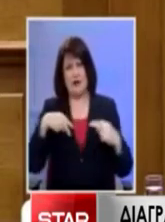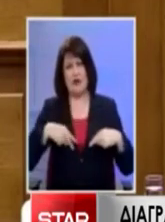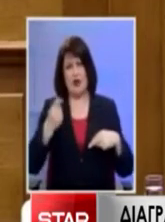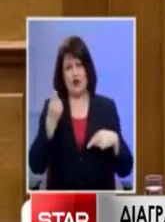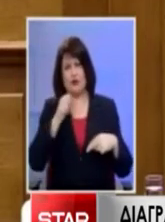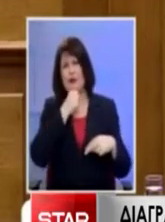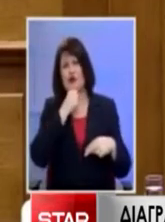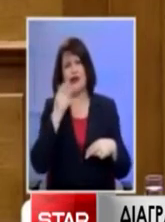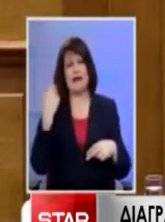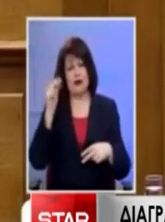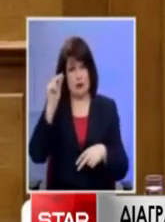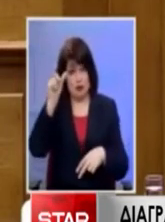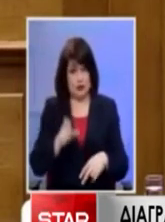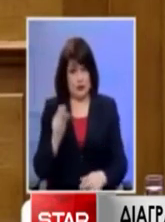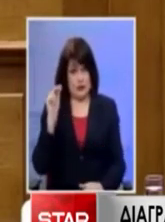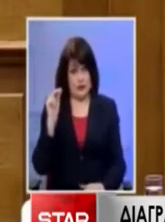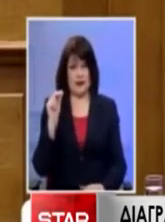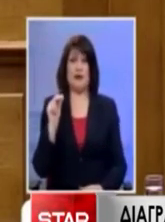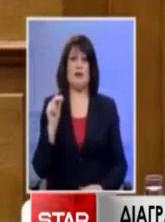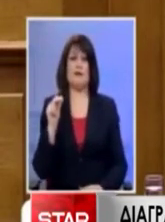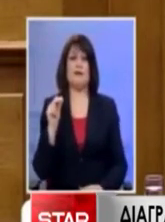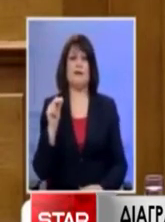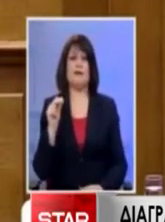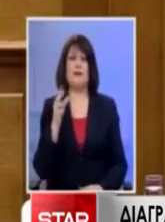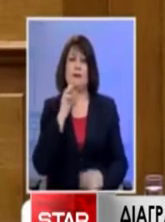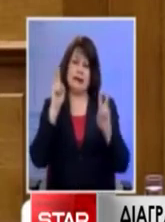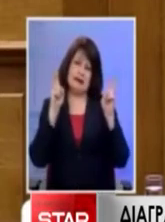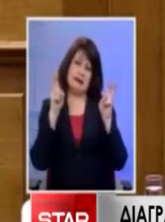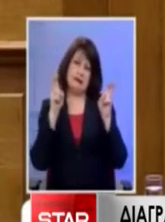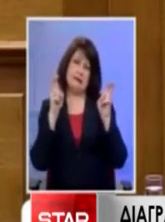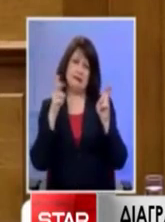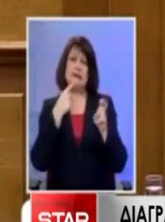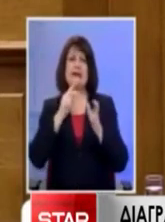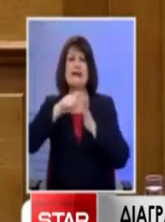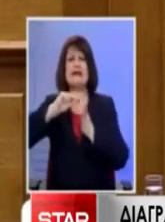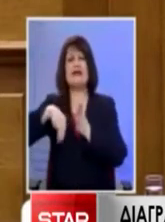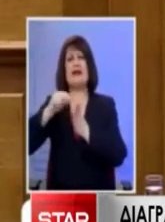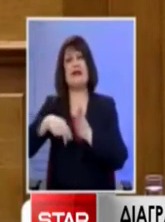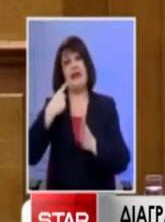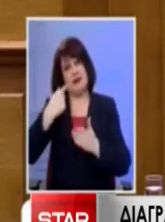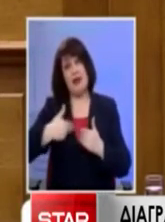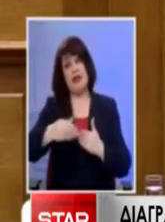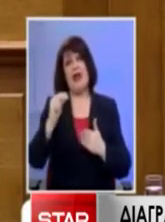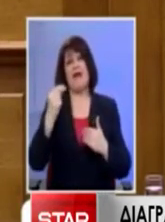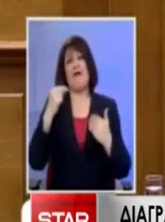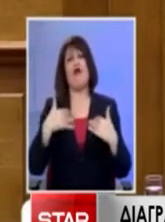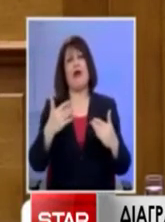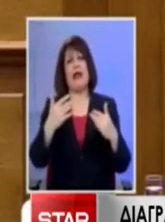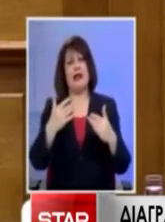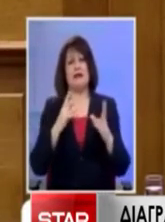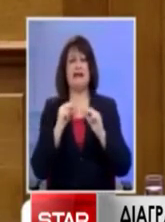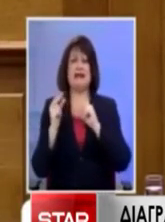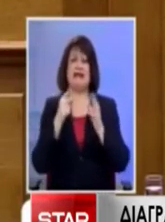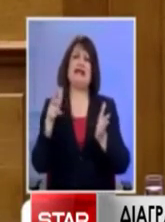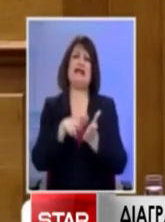λέγοντας ότι το ναι που είπε στην πρόταση Μομφής κατά της κυβέρνησης οδήγησε στη διαγραφή του από τους ΑΝΕΛ. Ο Δημήτρης Καμένος αποκάλυψε πως